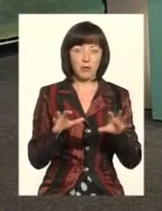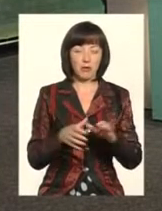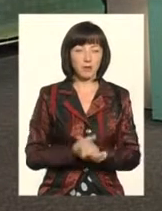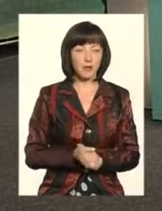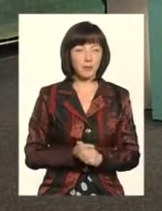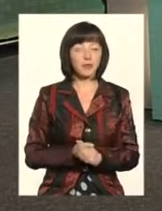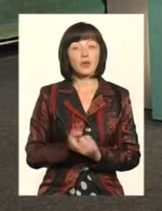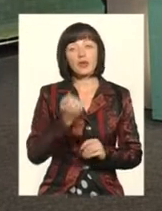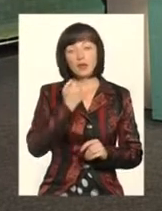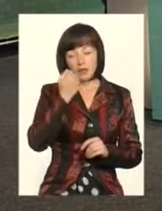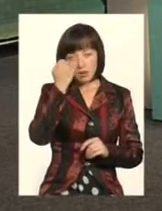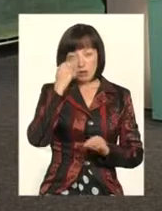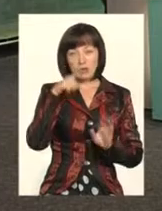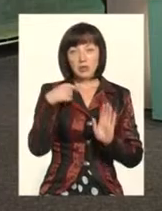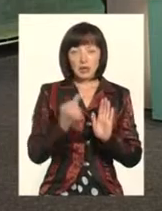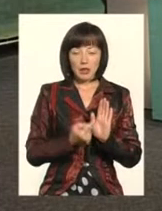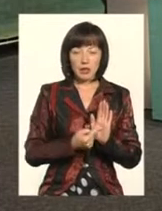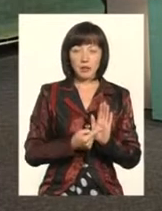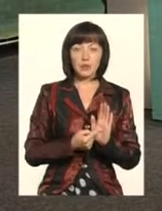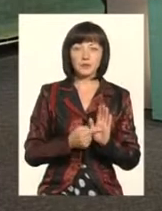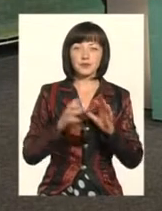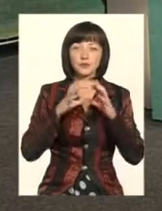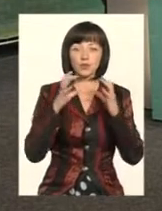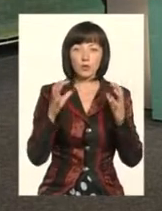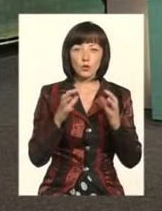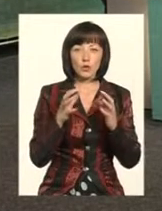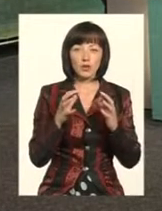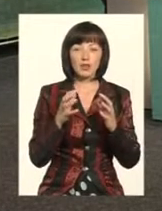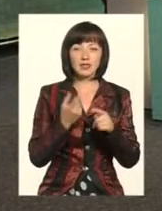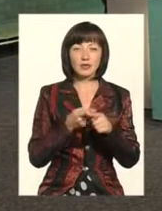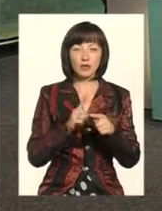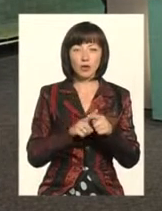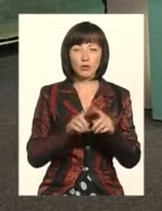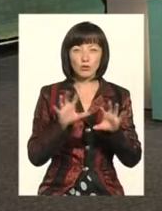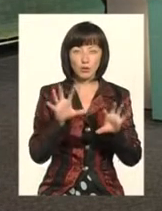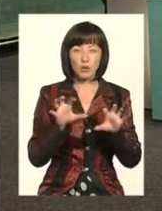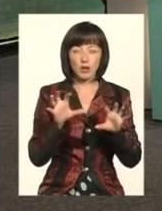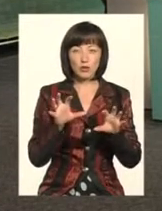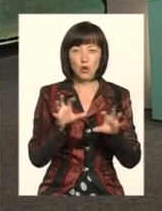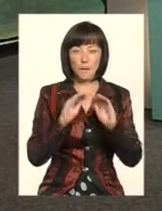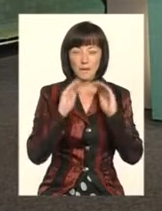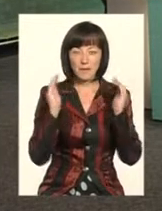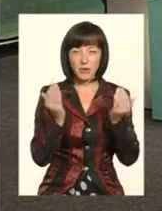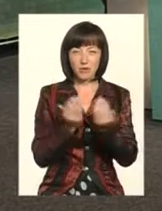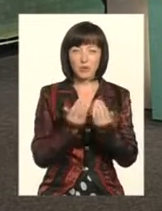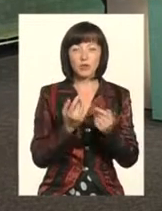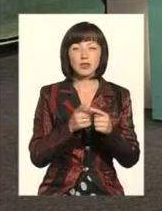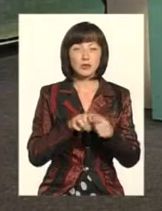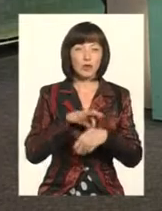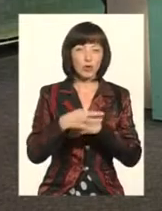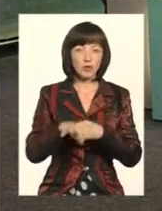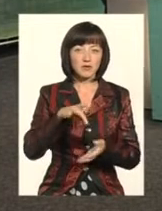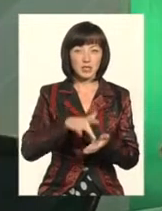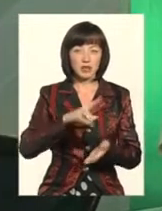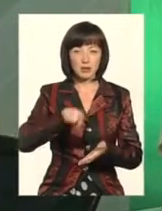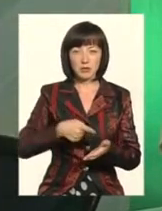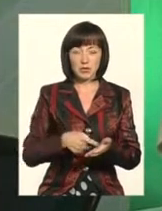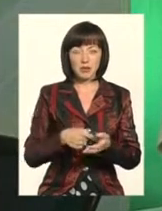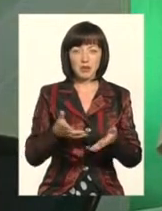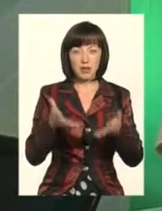Дякую. Дякую за запитання. Питання утримання притулку цього, воно є дійсно болючим. І в центрі міста, ну, ясно,